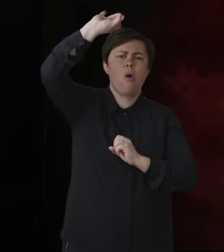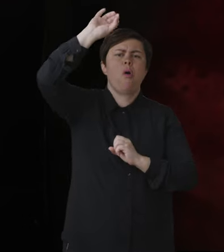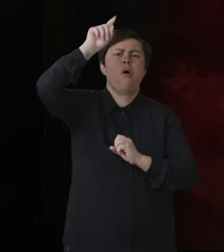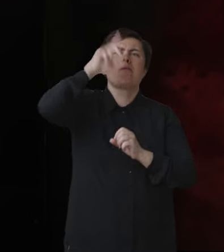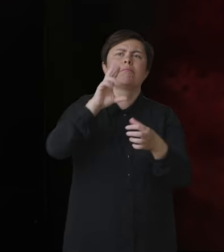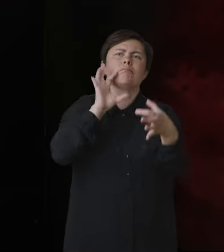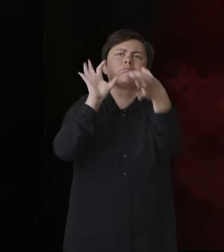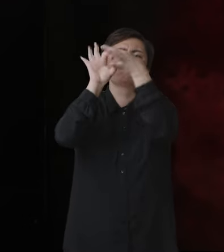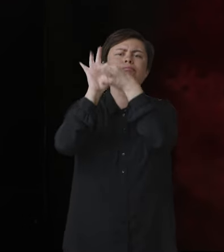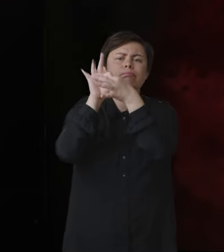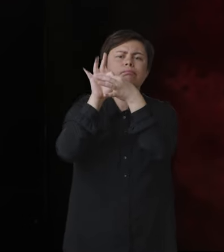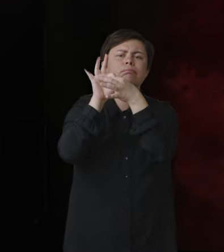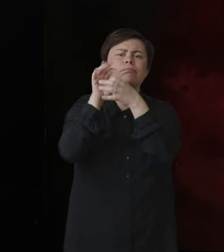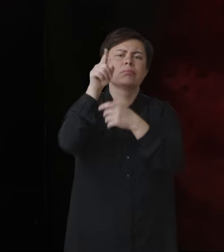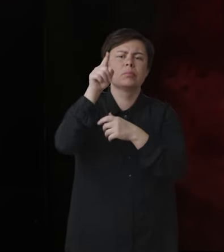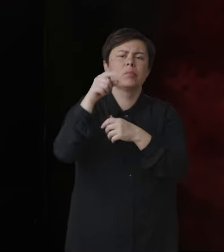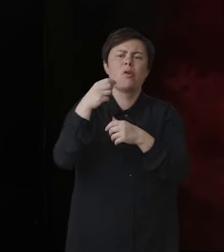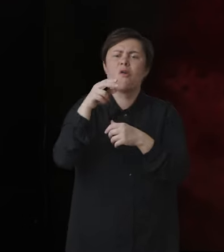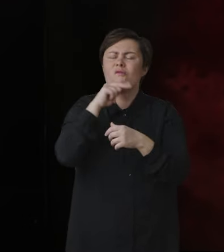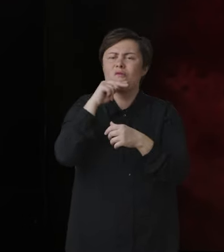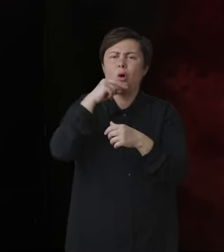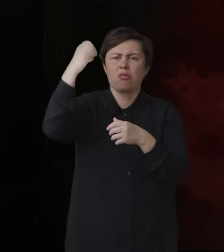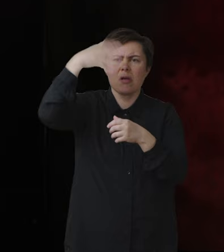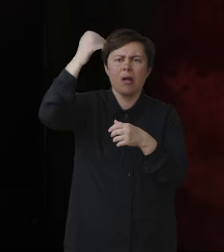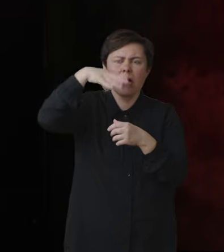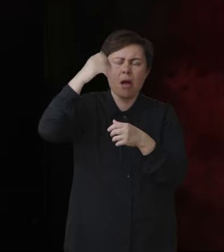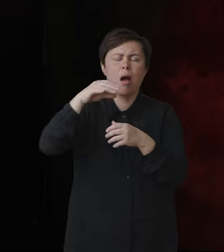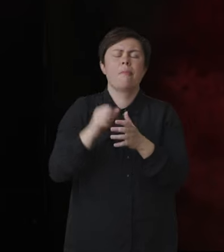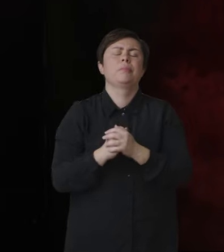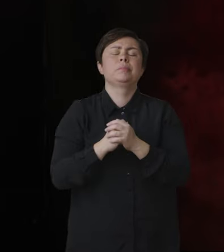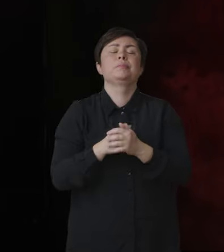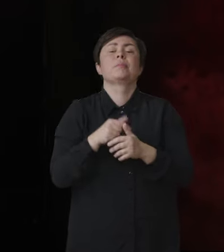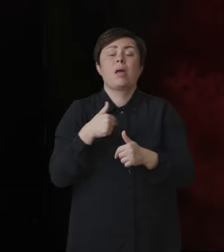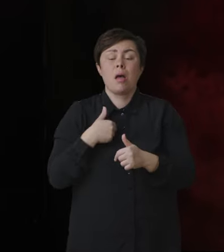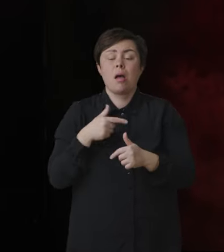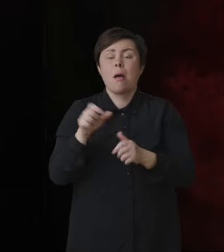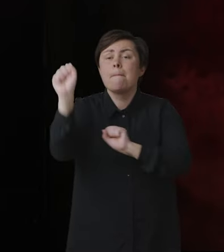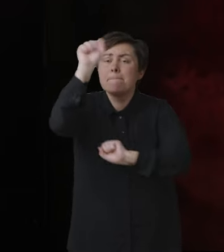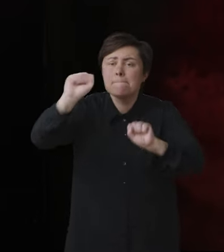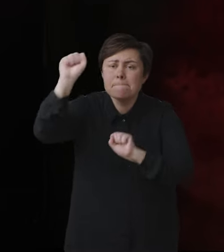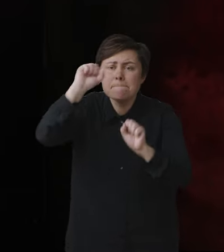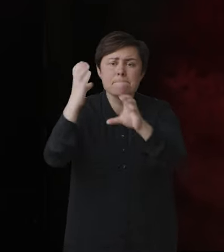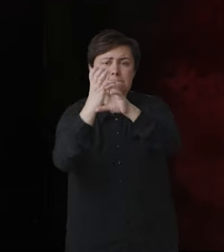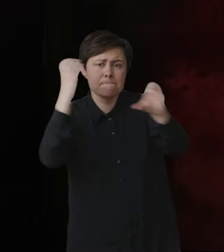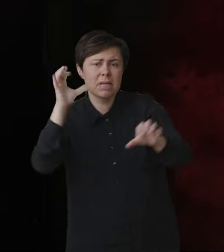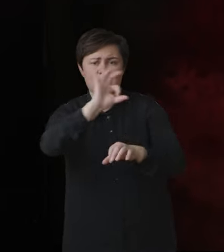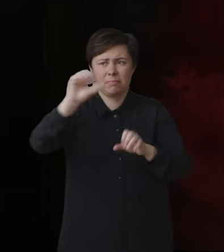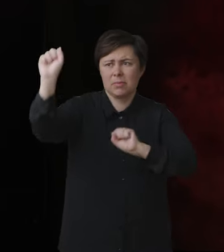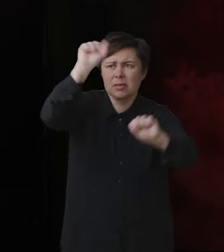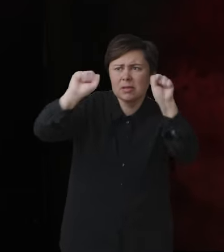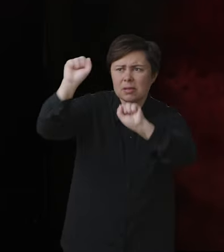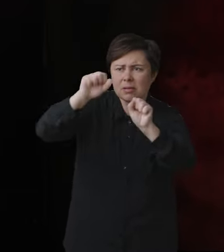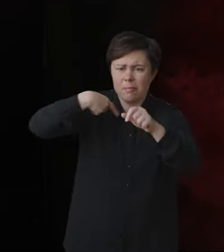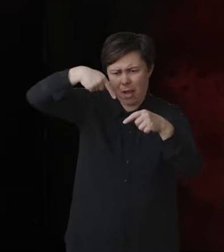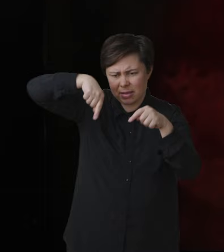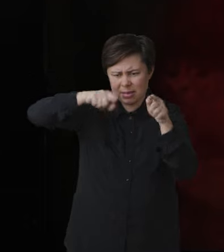i podłączali i tankowali tam wodę, a tak to tylko parowozy. A mycie wagonów to było na wagonowni, tam były specjalne takie